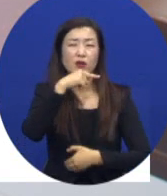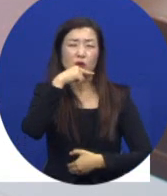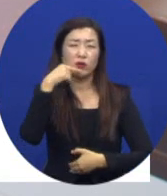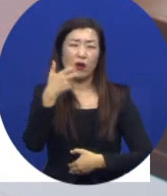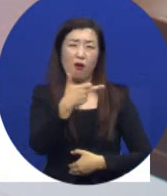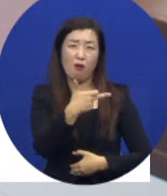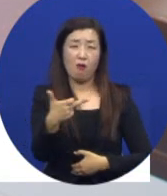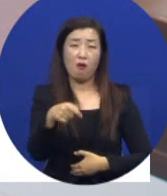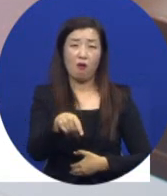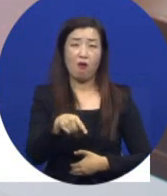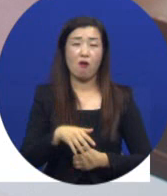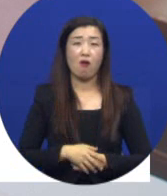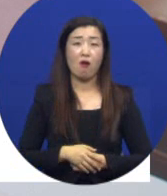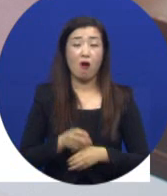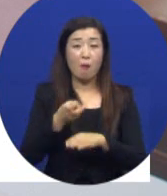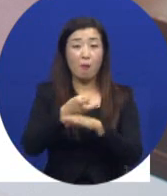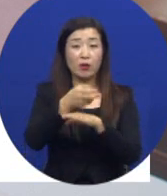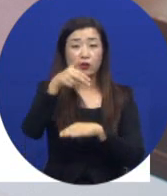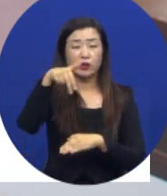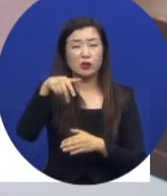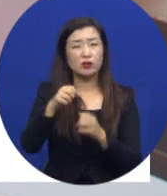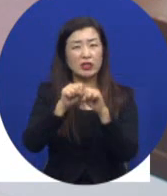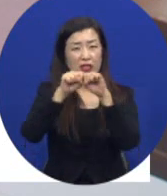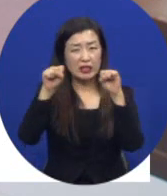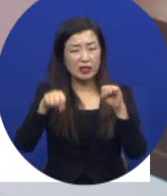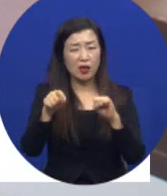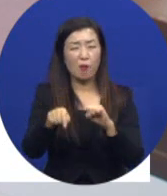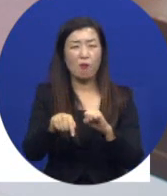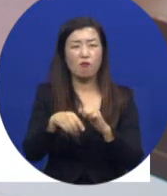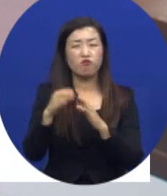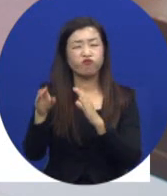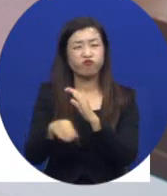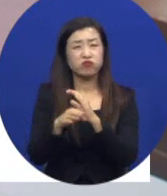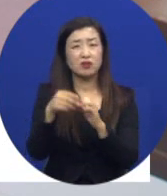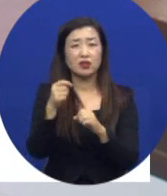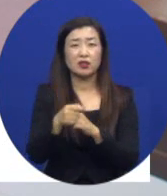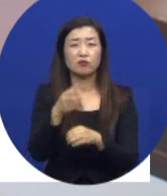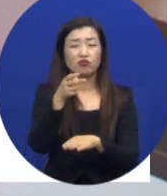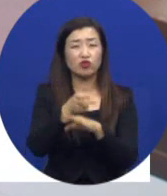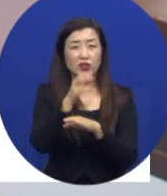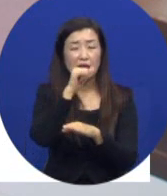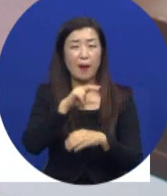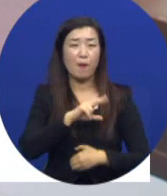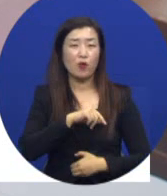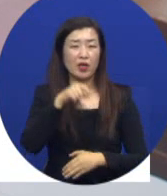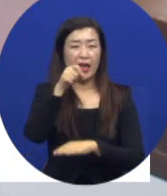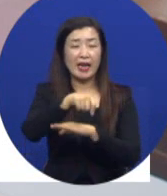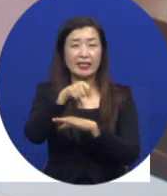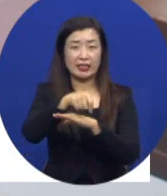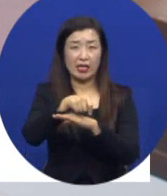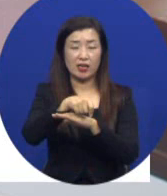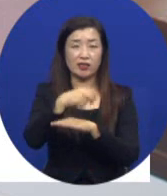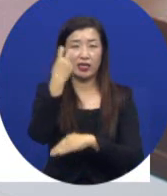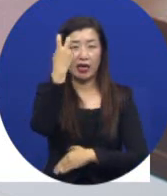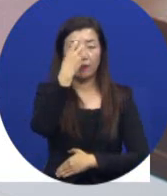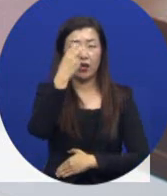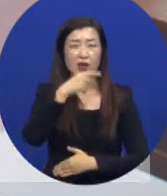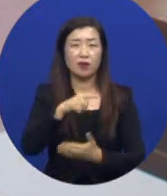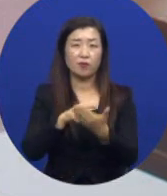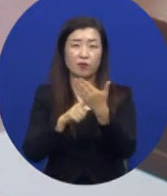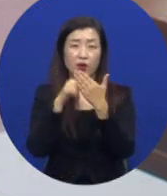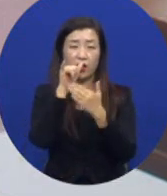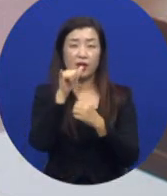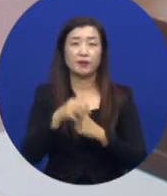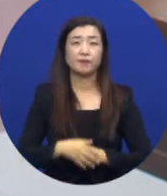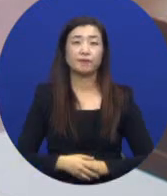상황인데요 버 스 준공영제 부실한 관리 감독 문제가 도의회 행정사무감사 에서 도마에 올랐습니다